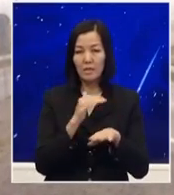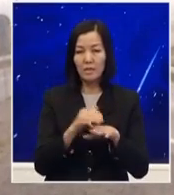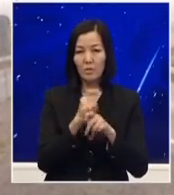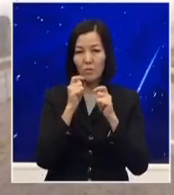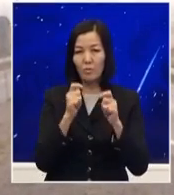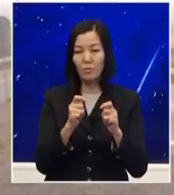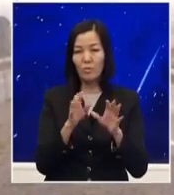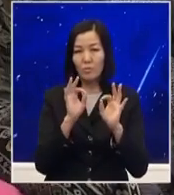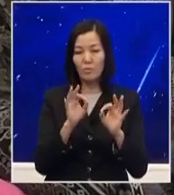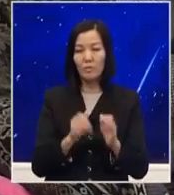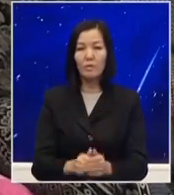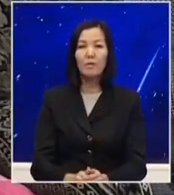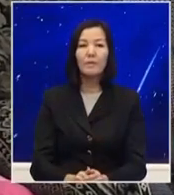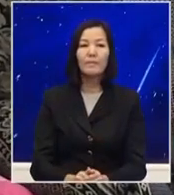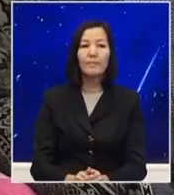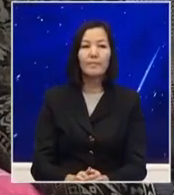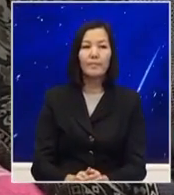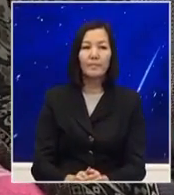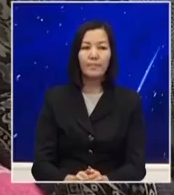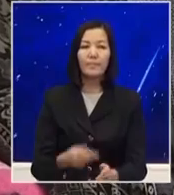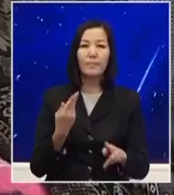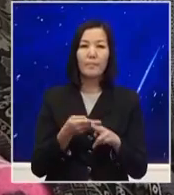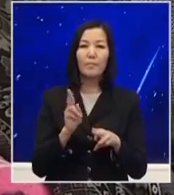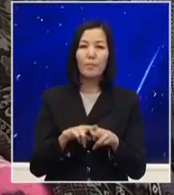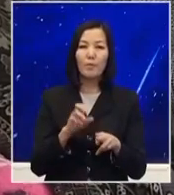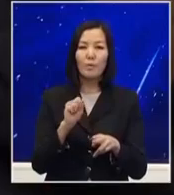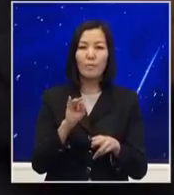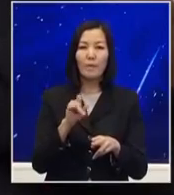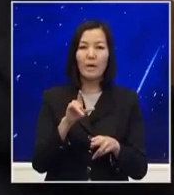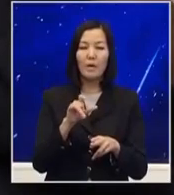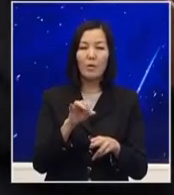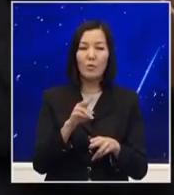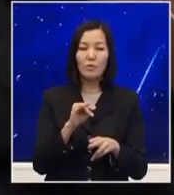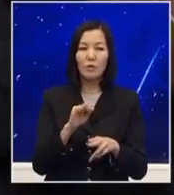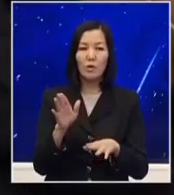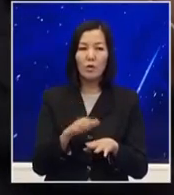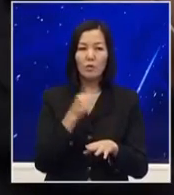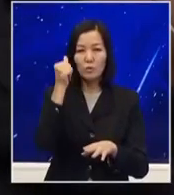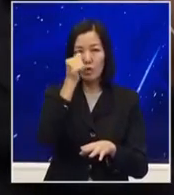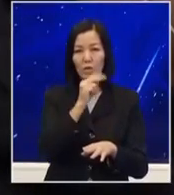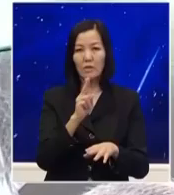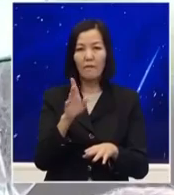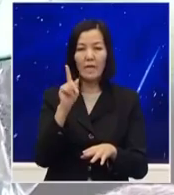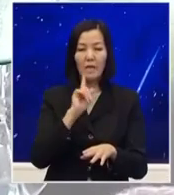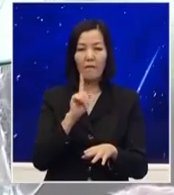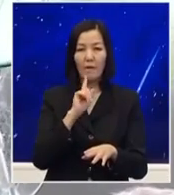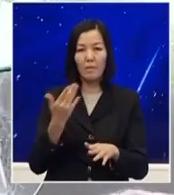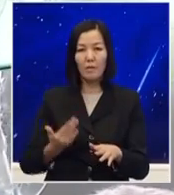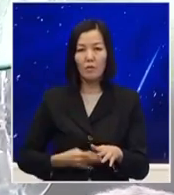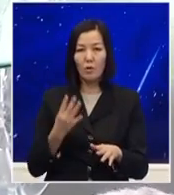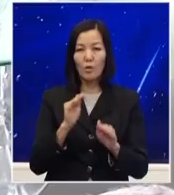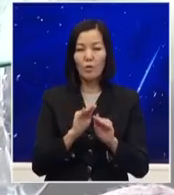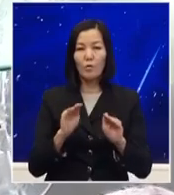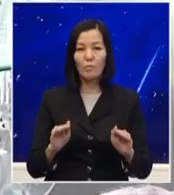орындап қалуға тырысамыз енді. Бұл Байғожа Айдынның отбасы. Ұзақ жылдар жалдамалы пәтерді паналаған. Төрт бала бағып